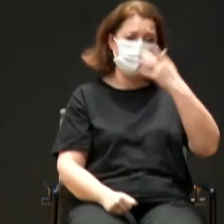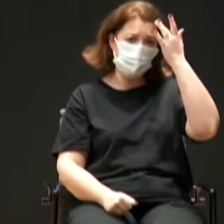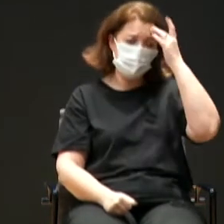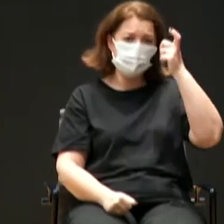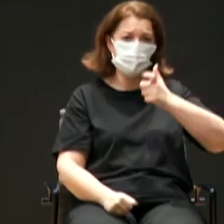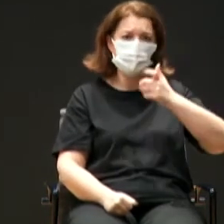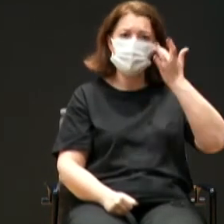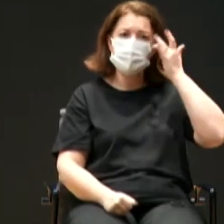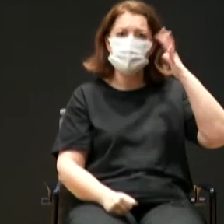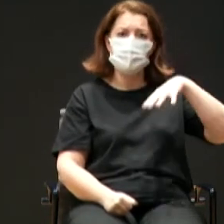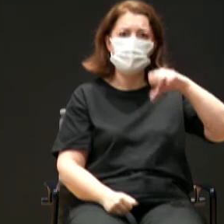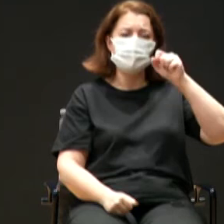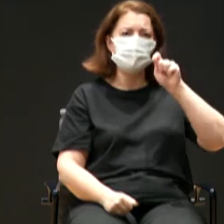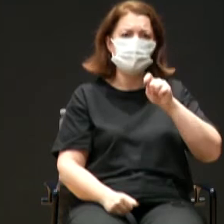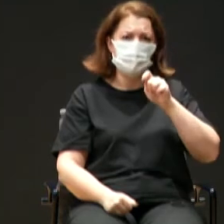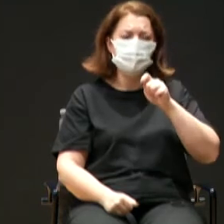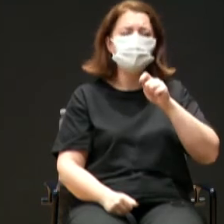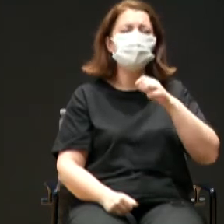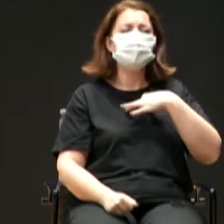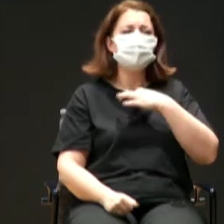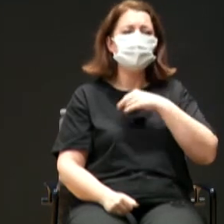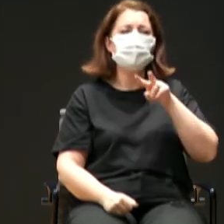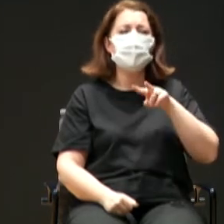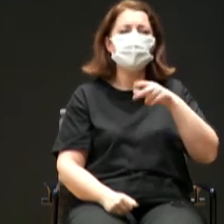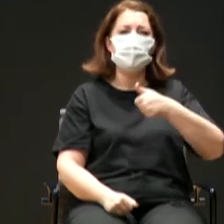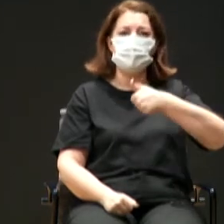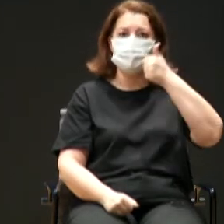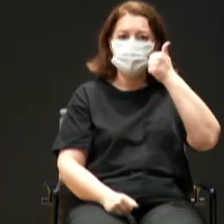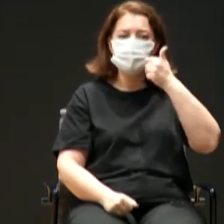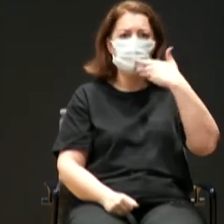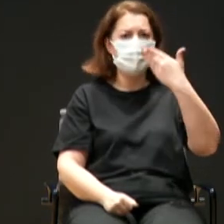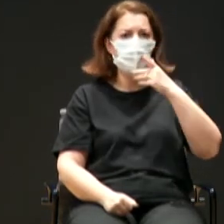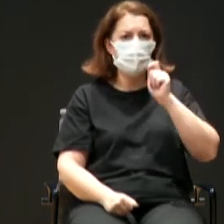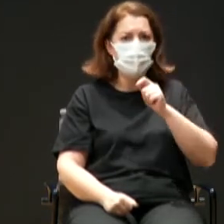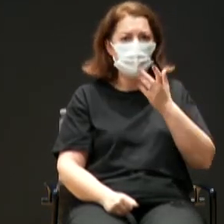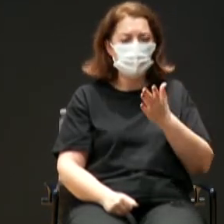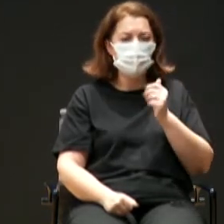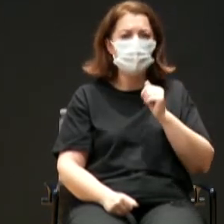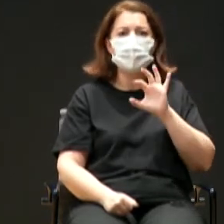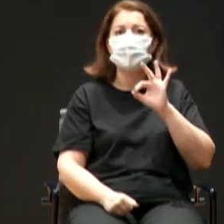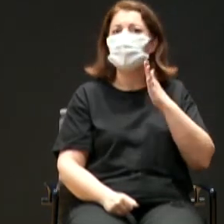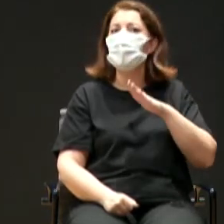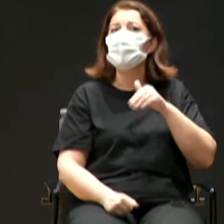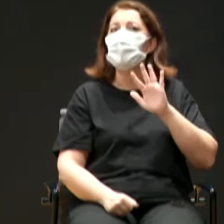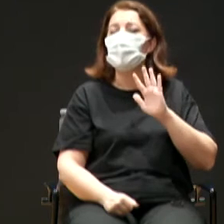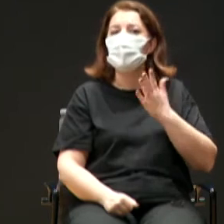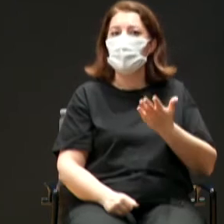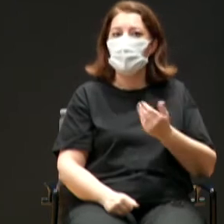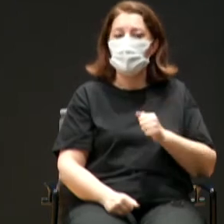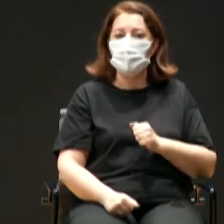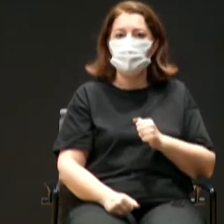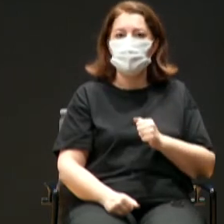yapıyoruz diyor diye burada Sayın Mehmet Murat Çalık Başkan anlatıyordu. Niye yapamıyor şimdi bunu?